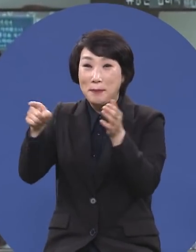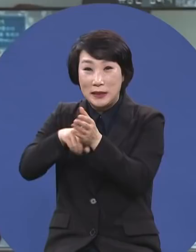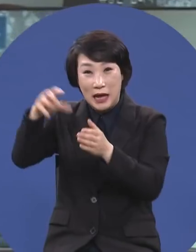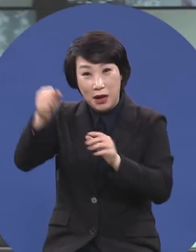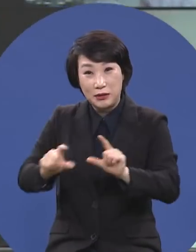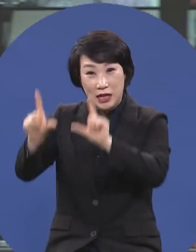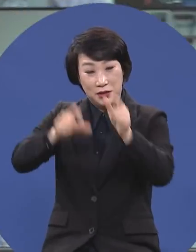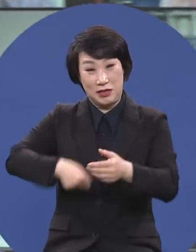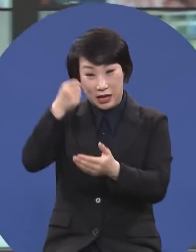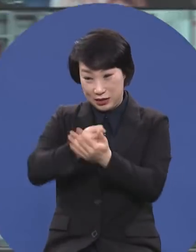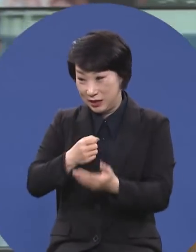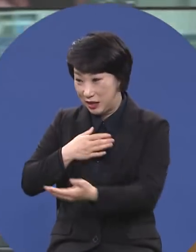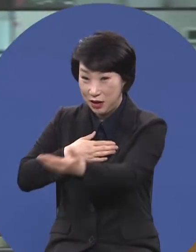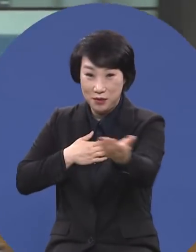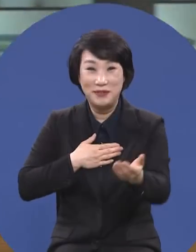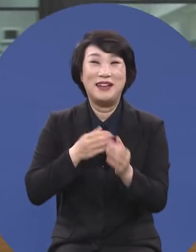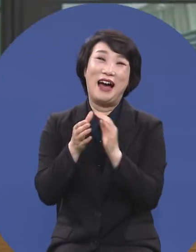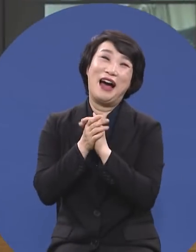작정하시면 아멘 합시다.